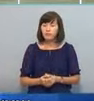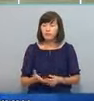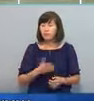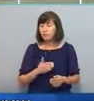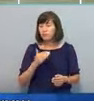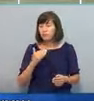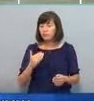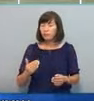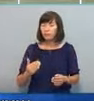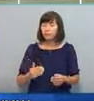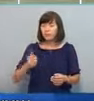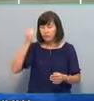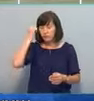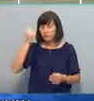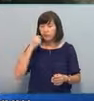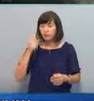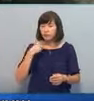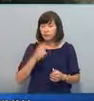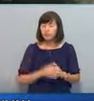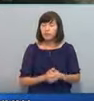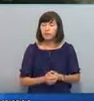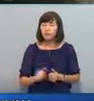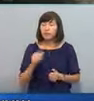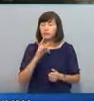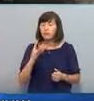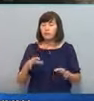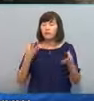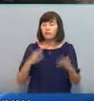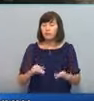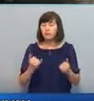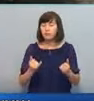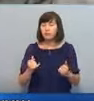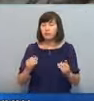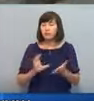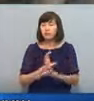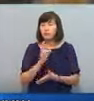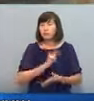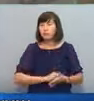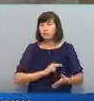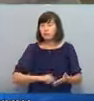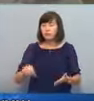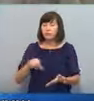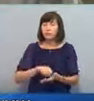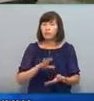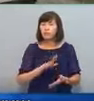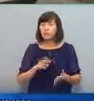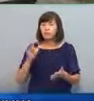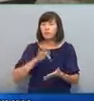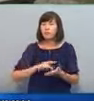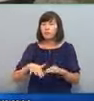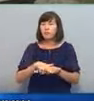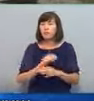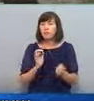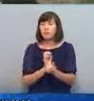Бізге оларға рахметтен басқа айтарым жоқ. Арыстағы еріктілер қазір ақпарат жинау ісіне де белсенділік танытып отыр. Қала ішін